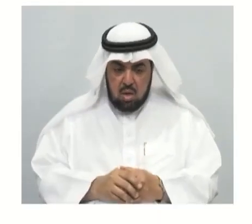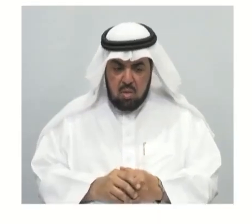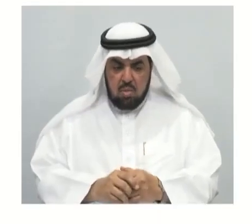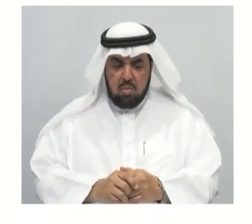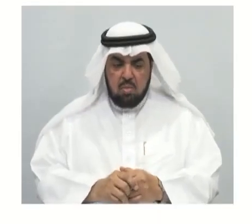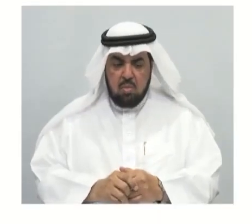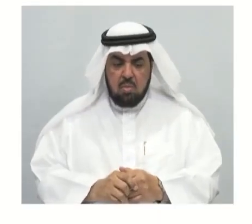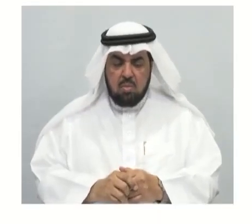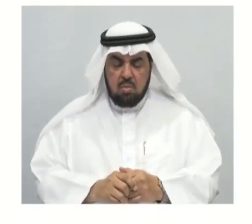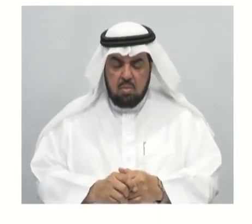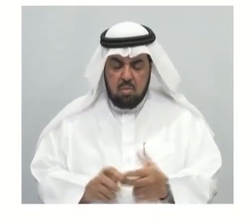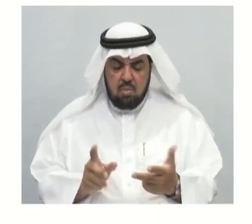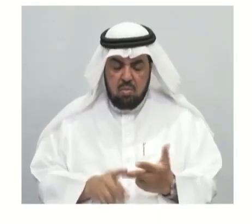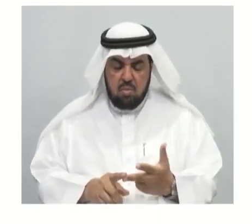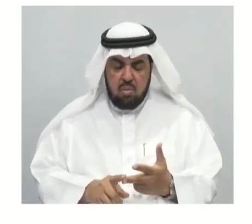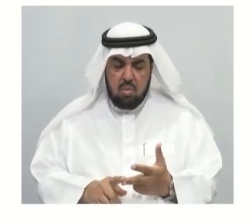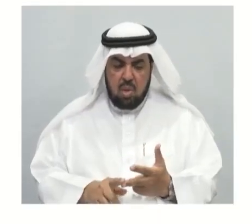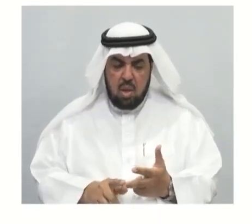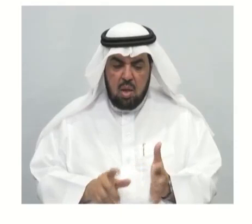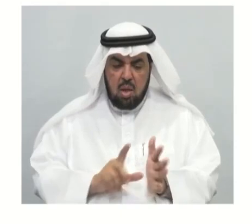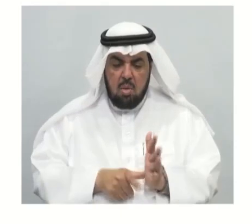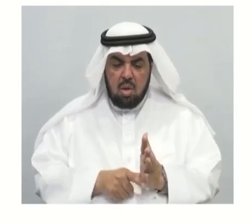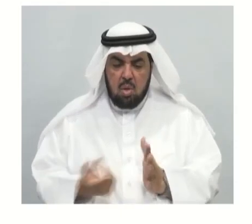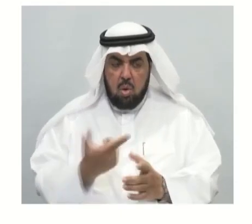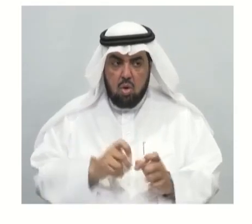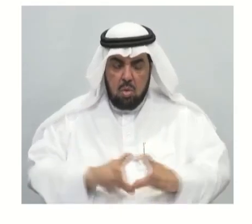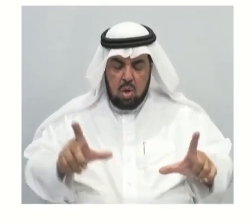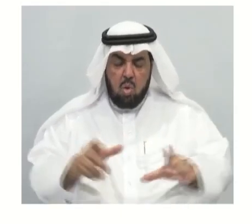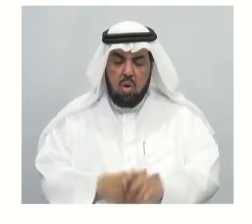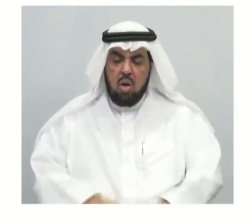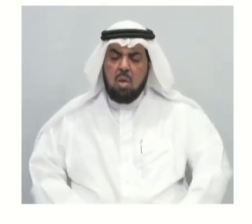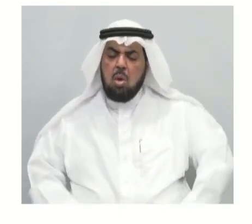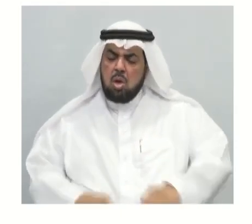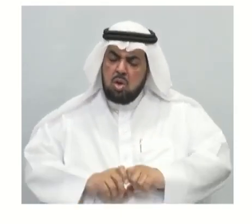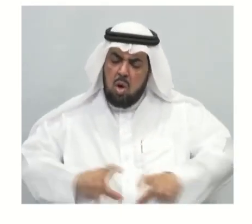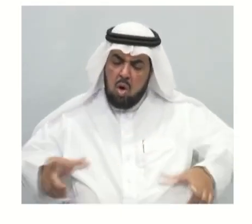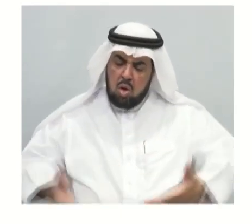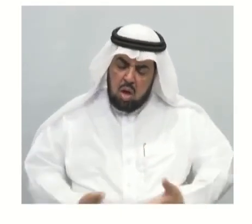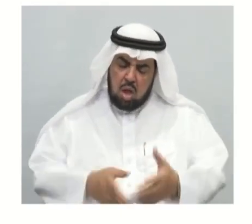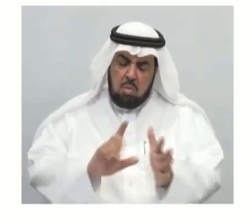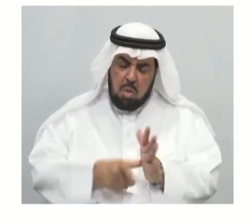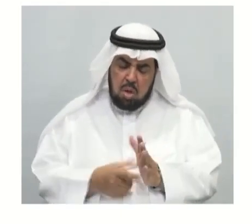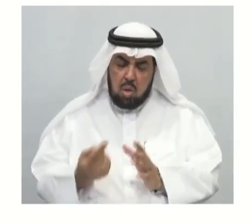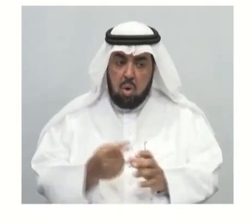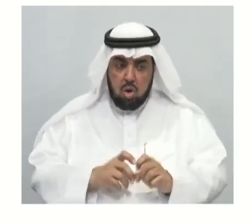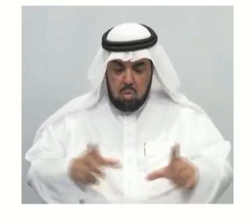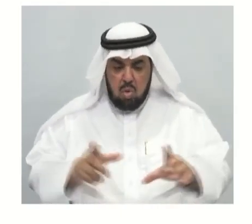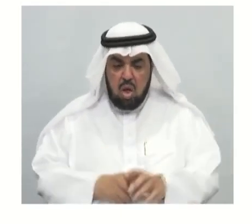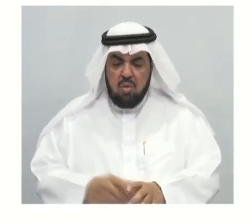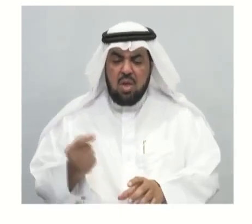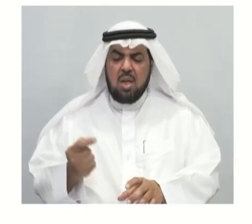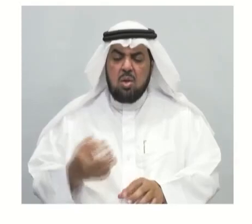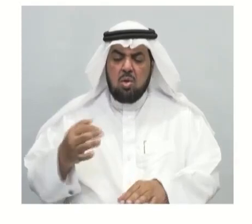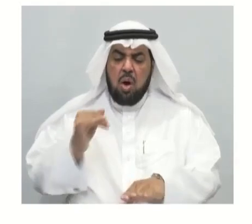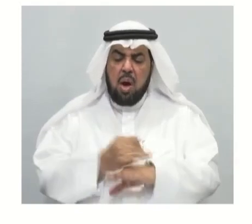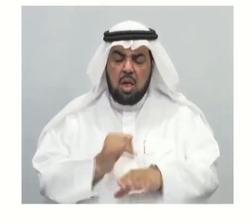الاستزاده الثالث لدينا المخططات والرسوم التوضيحيه من الطبيعي والشائع ان يتم تقديم المخططات والرسوم التوضيحيه في الجزء الرئيس